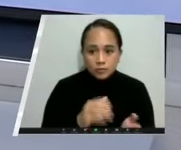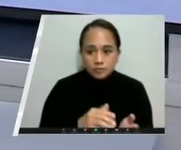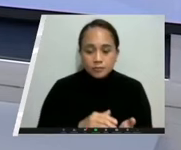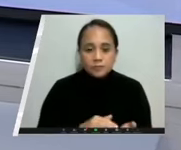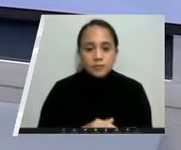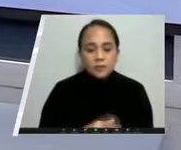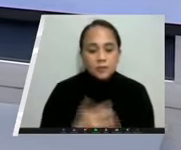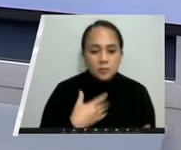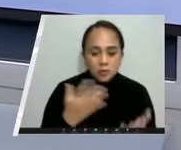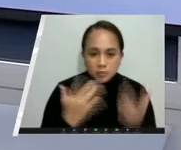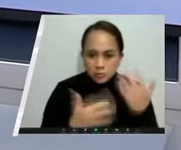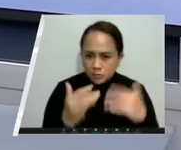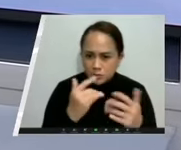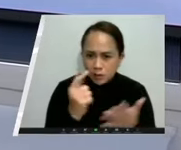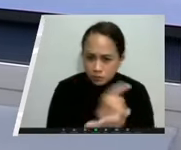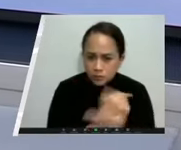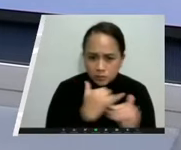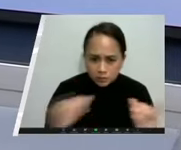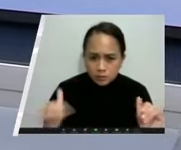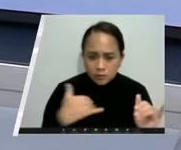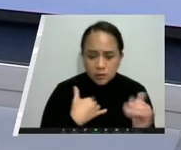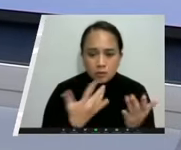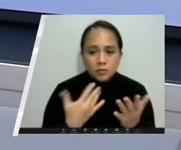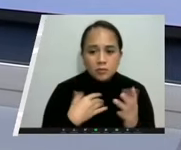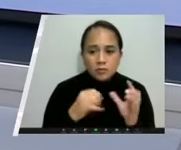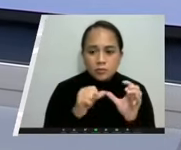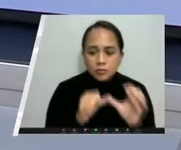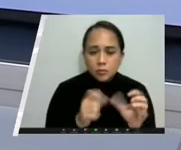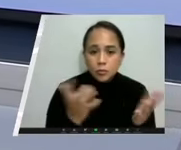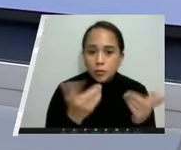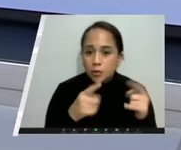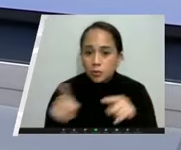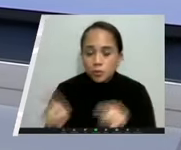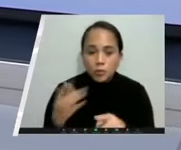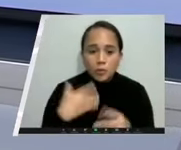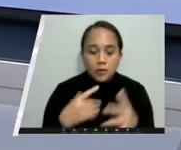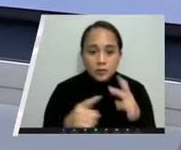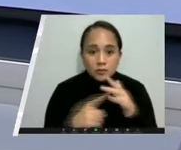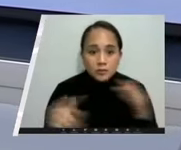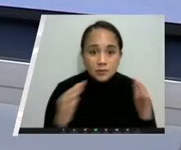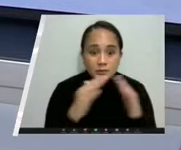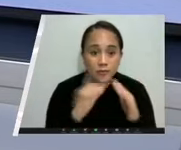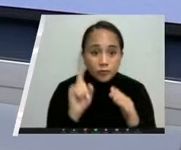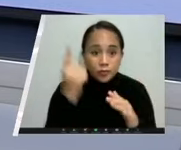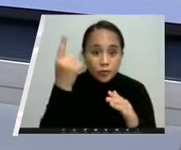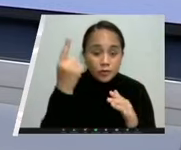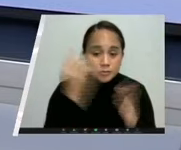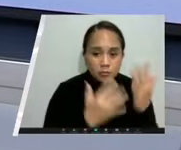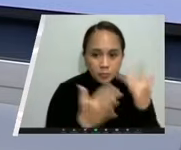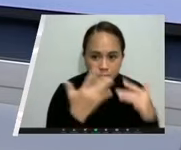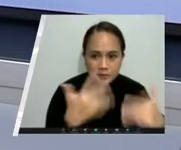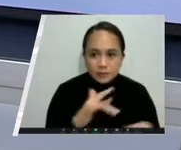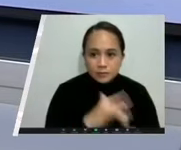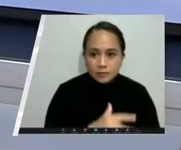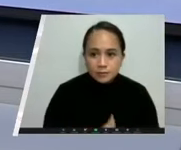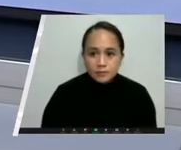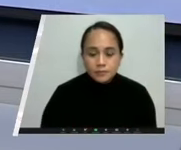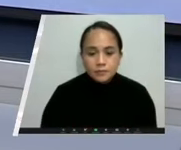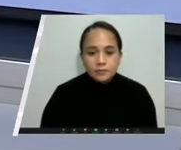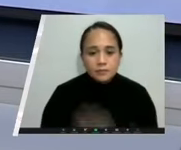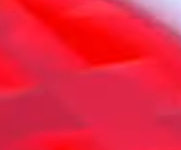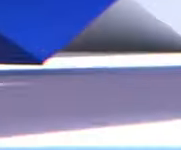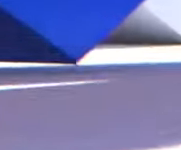saan muloy ang mga bagong nasunugan dahil ang evacuation s naunang sunog okupado rin UK ni